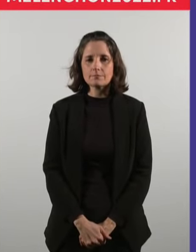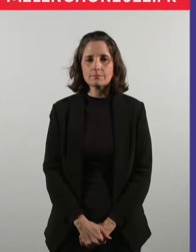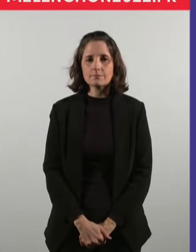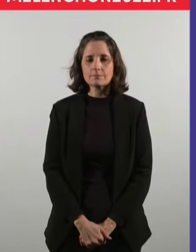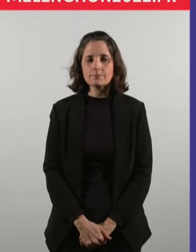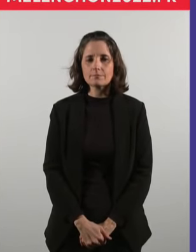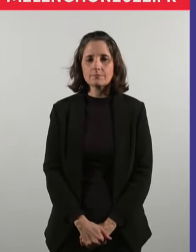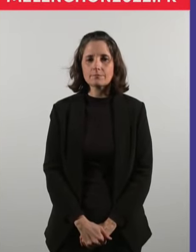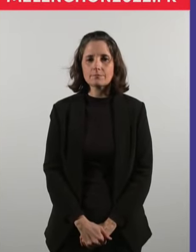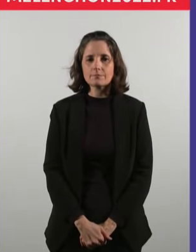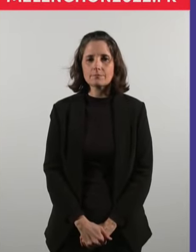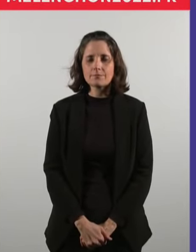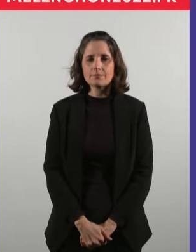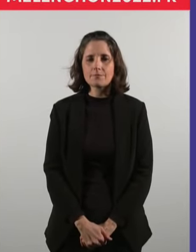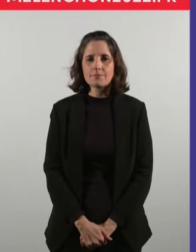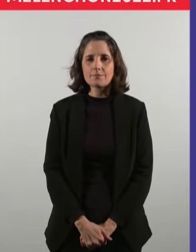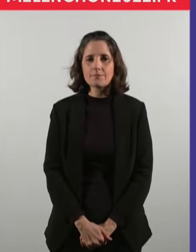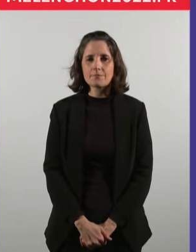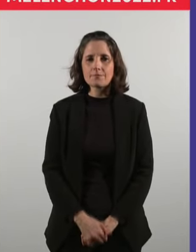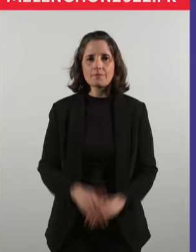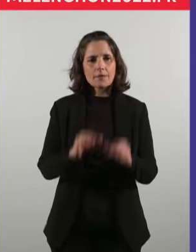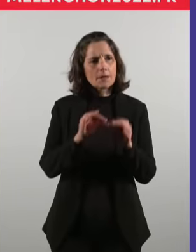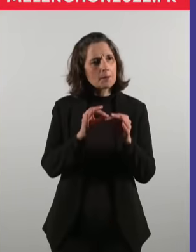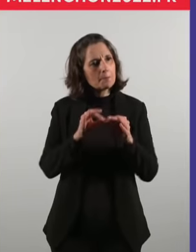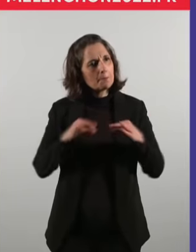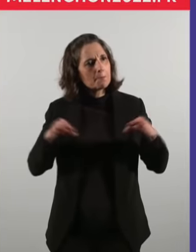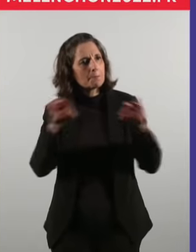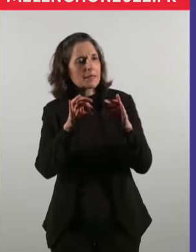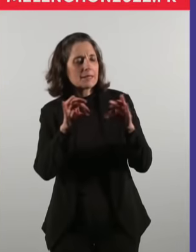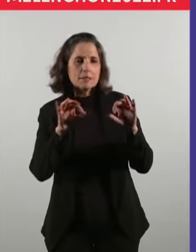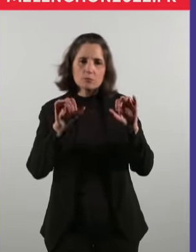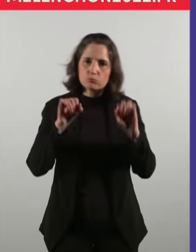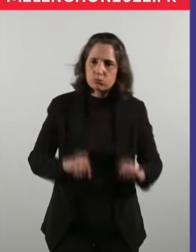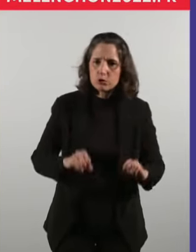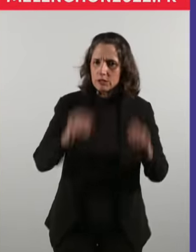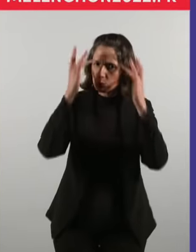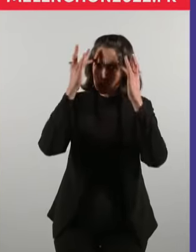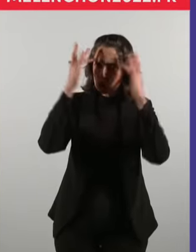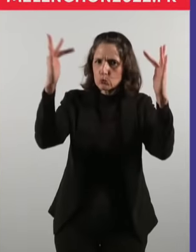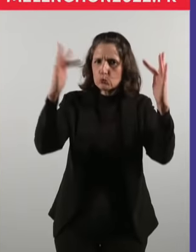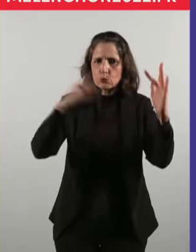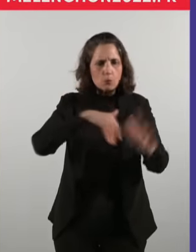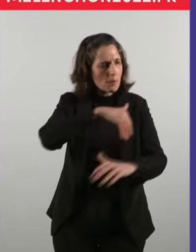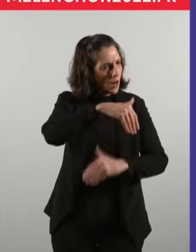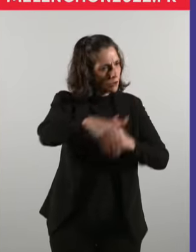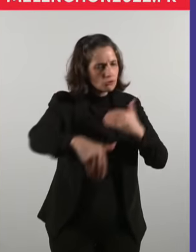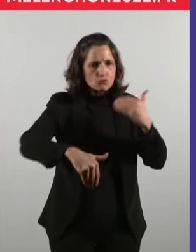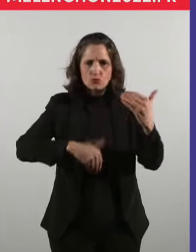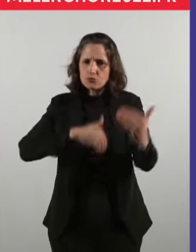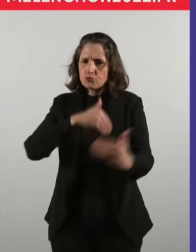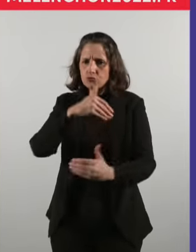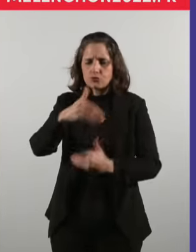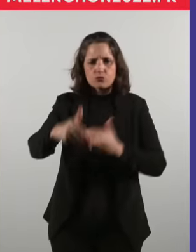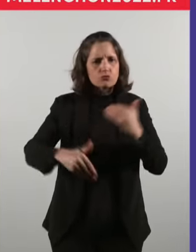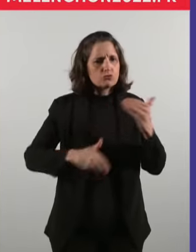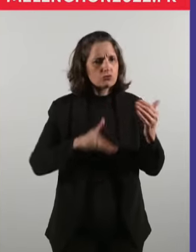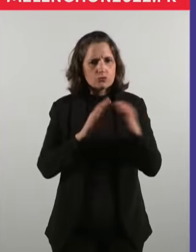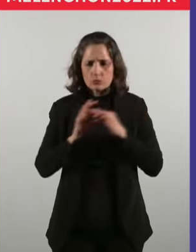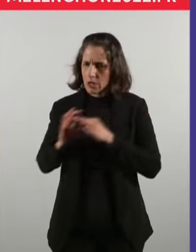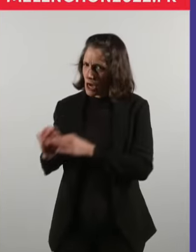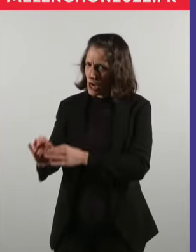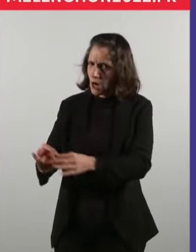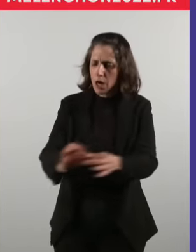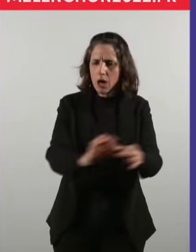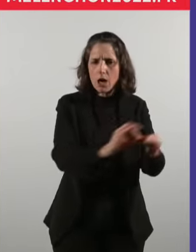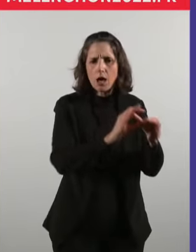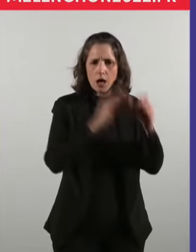Pourquoi une nation ne pourrait pas être constituée d'ensemble de cultures qui sont en relation, sans s'éteindre